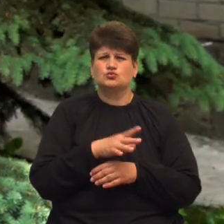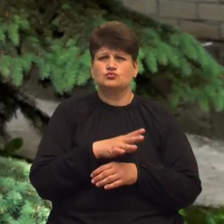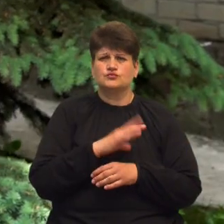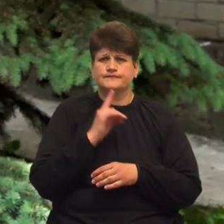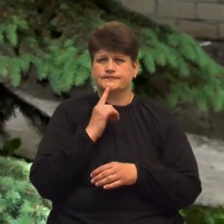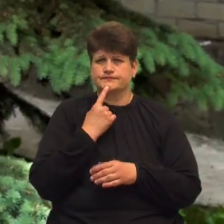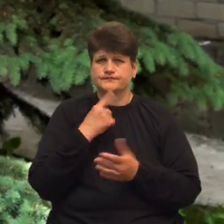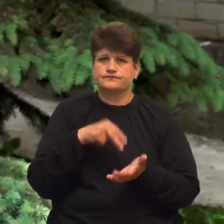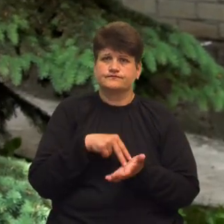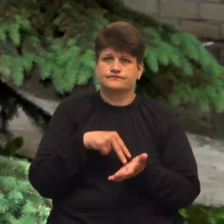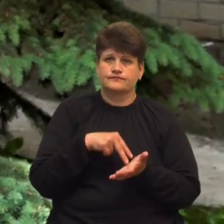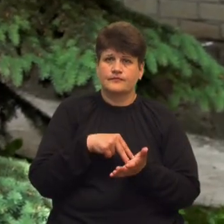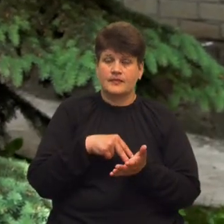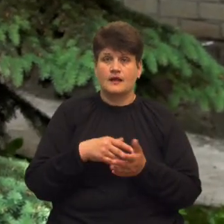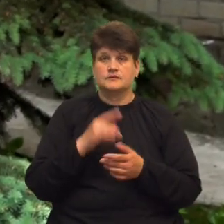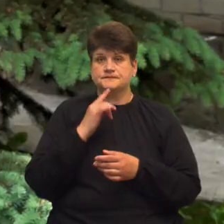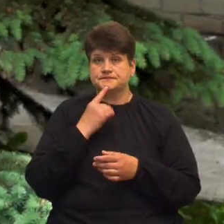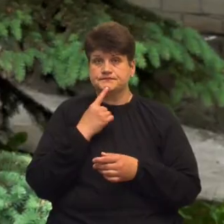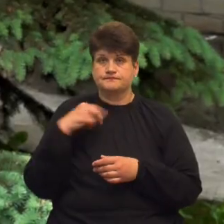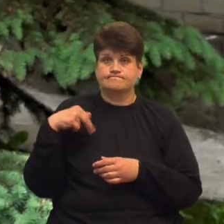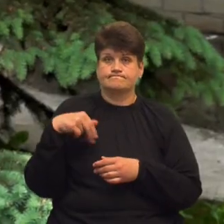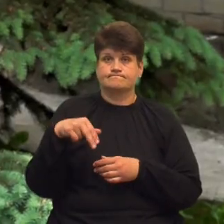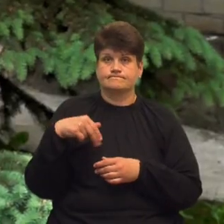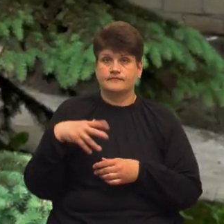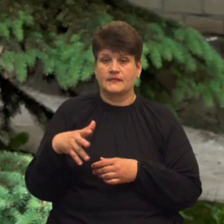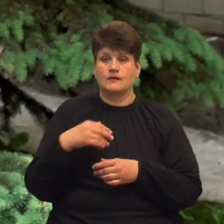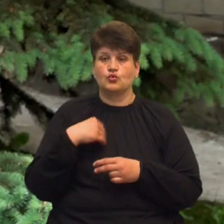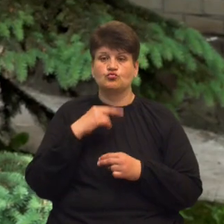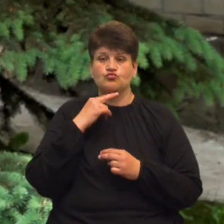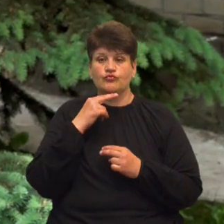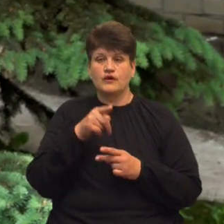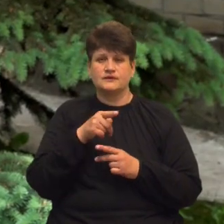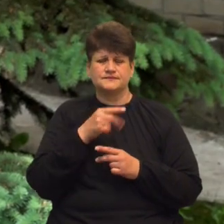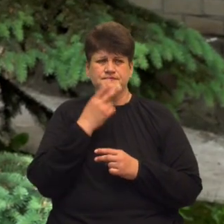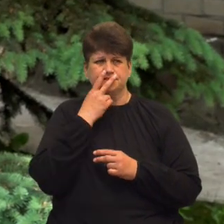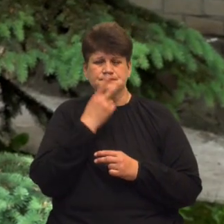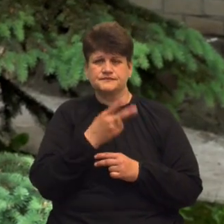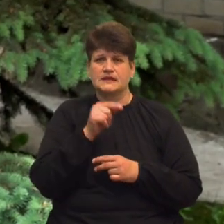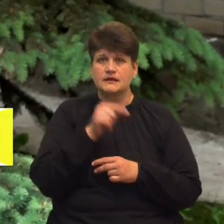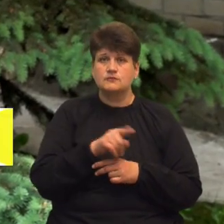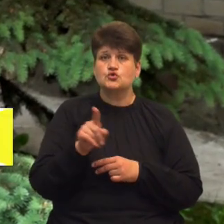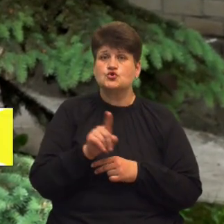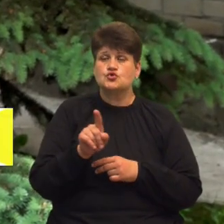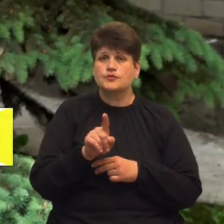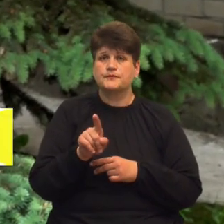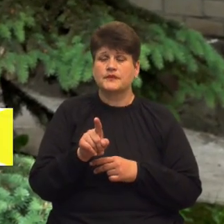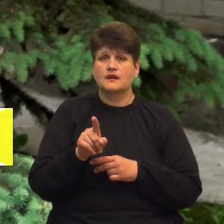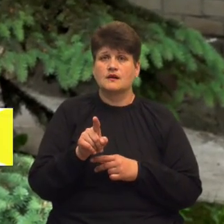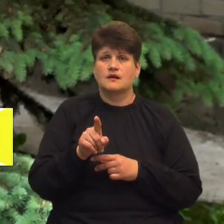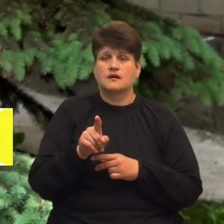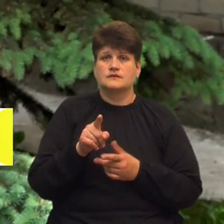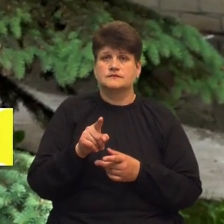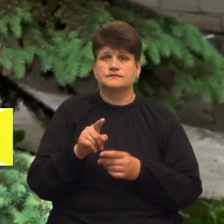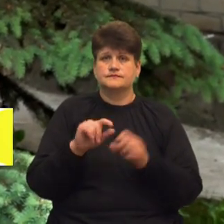важко стояти, загалом йому важко було переміщатися. Мою увагу особливо він привернув тим, що будова його тіла, статура